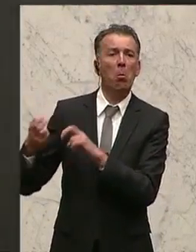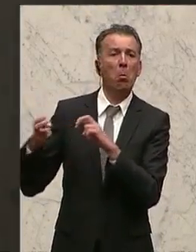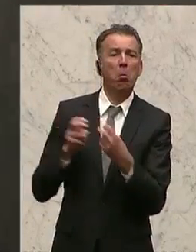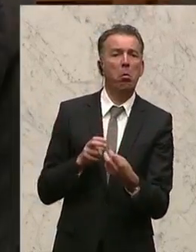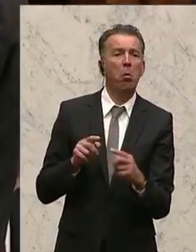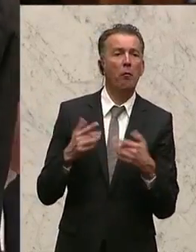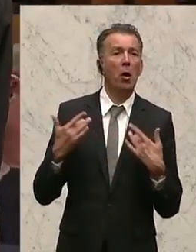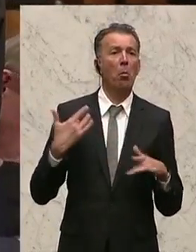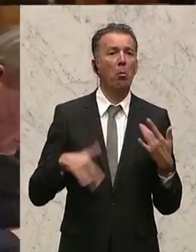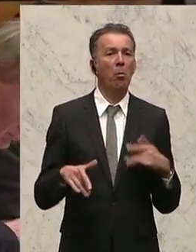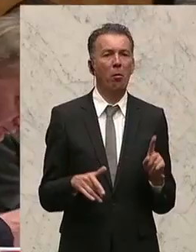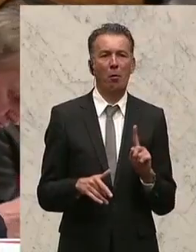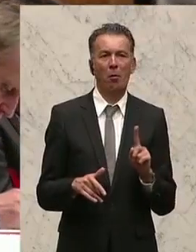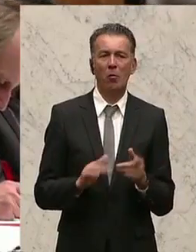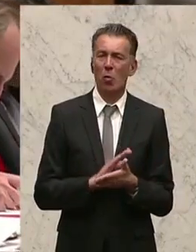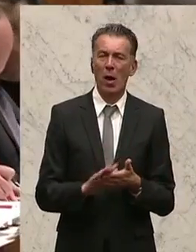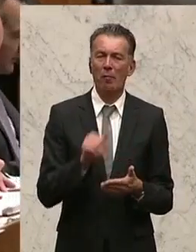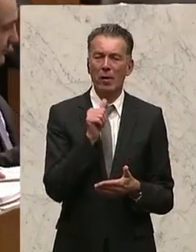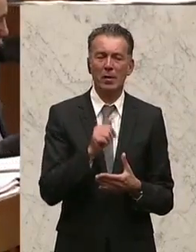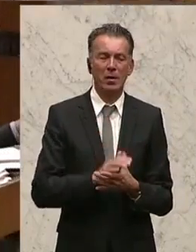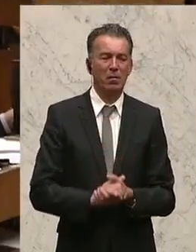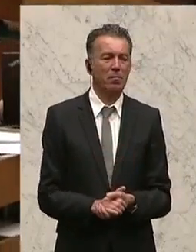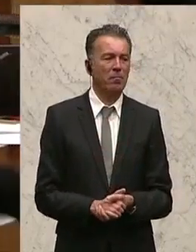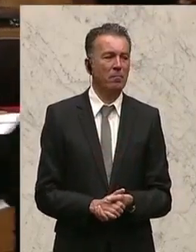tun, ganz so einfach ist es nicht. Danke.